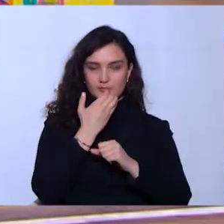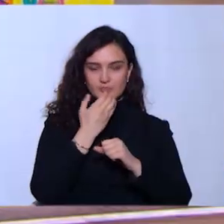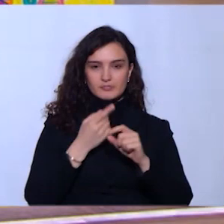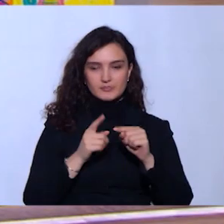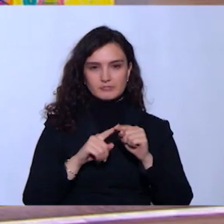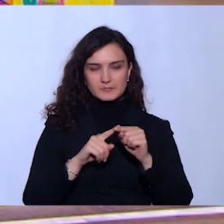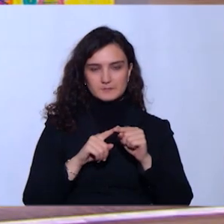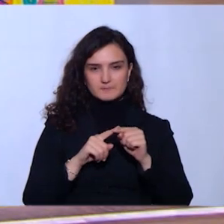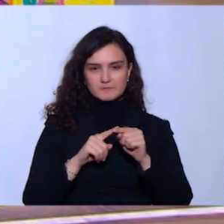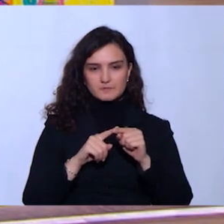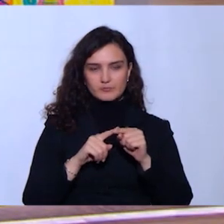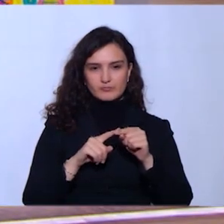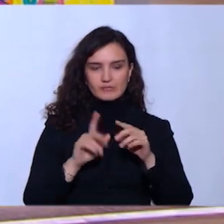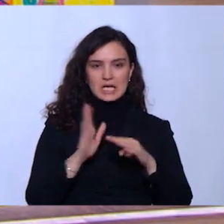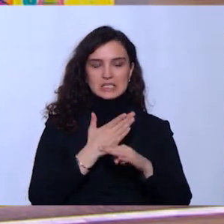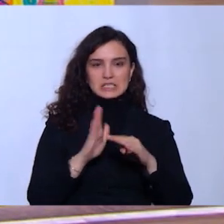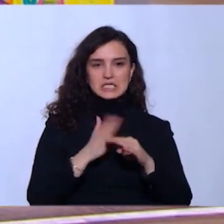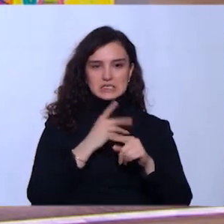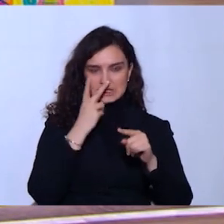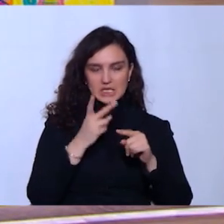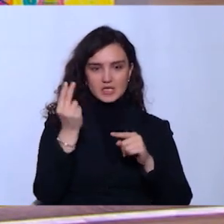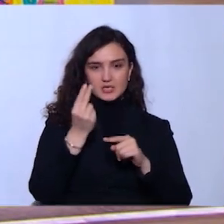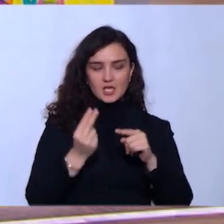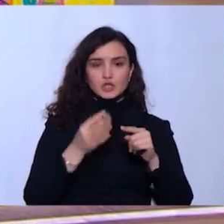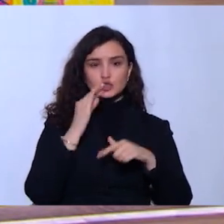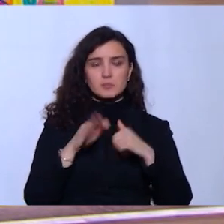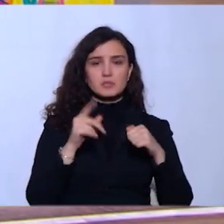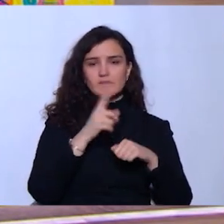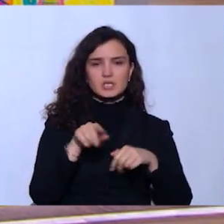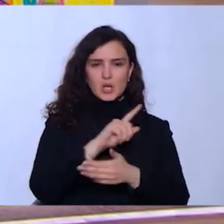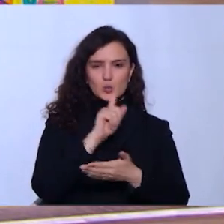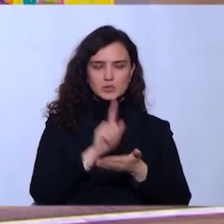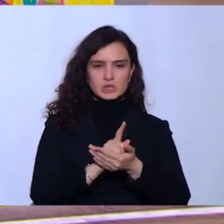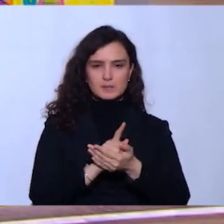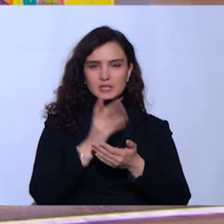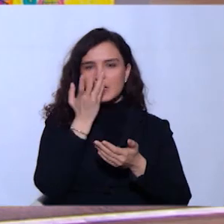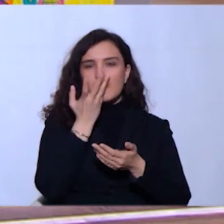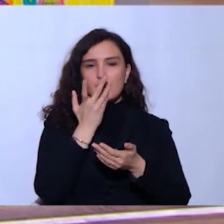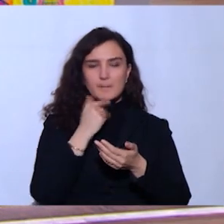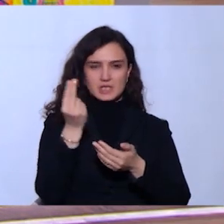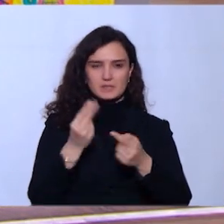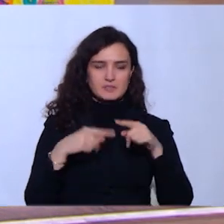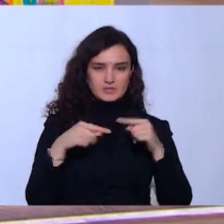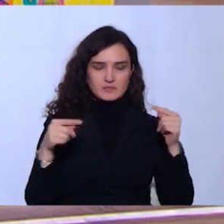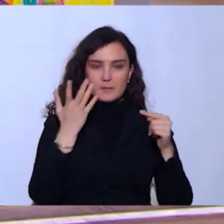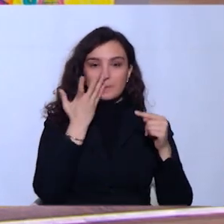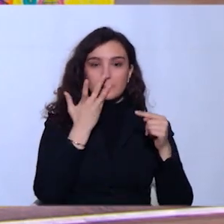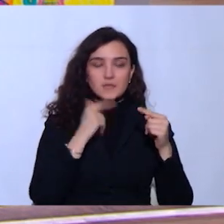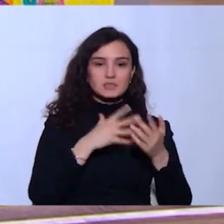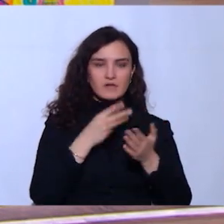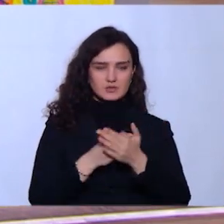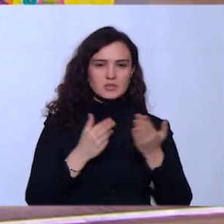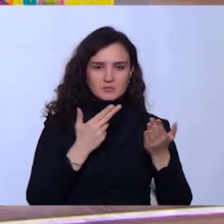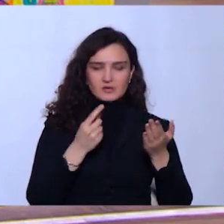ესე კომპოზიციურად გაგინაწილეთ ახლა ნახატი, რომელსაც მე თქვენ აუცილებლად გააფერადებთ სხვადასხვა ფერად.